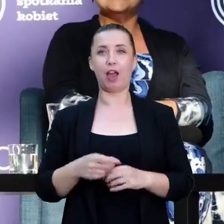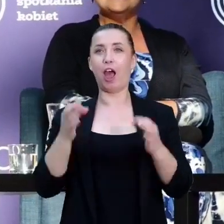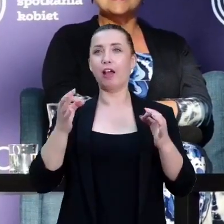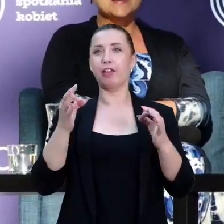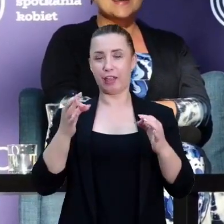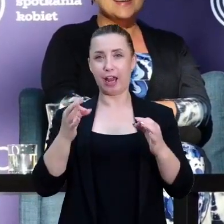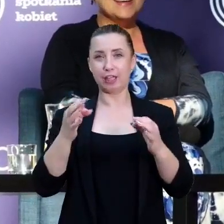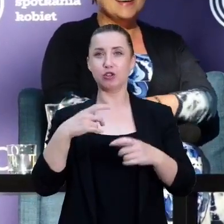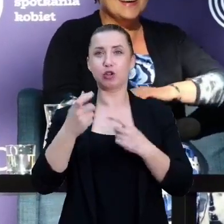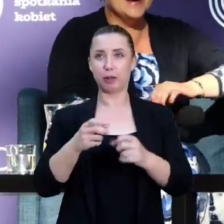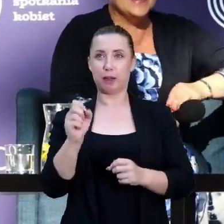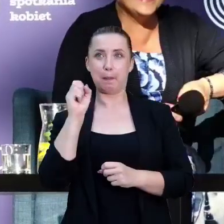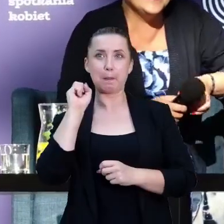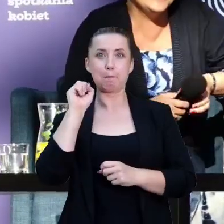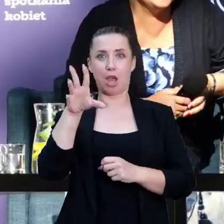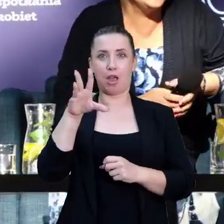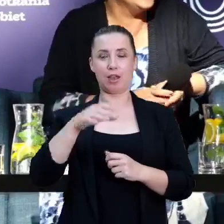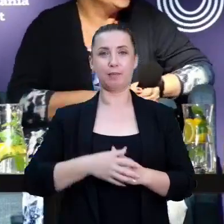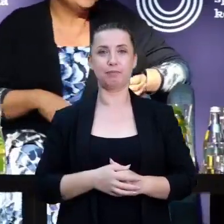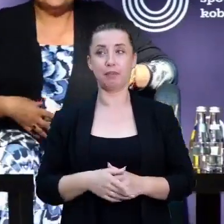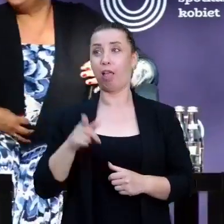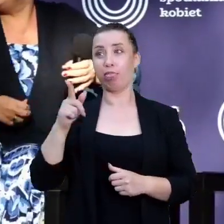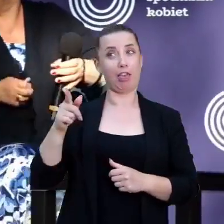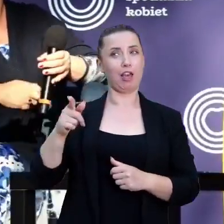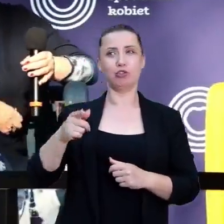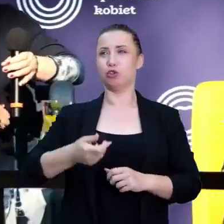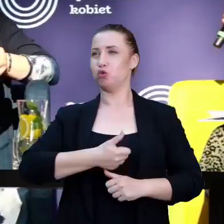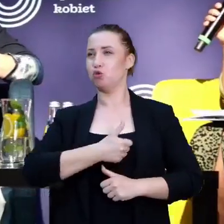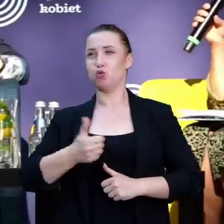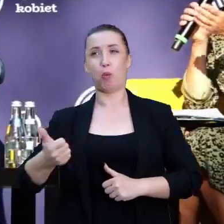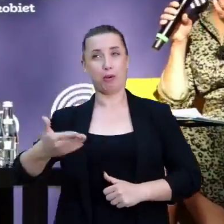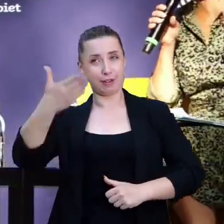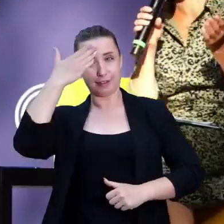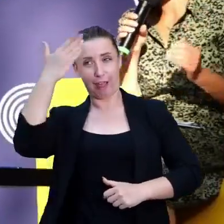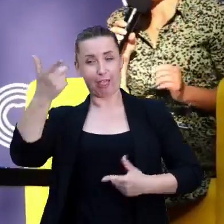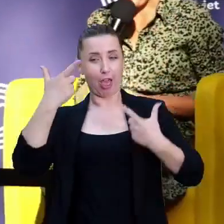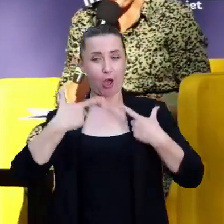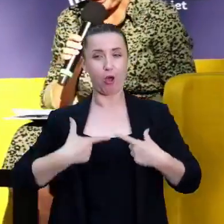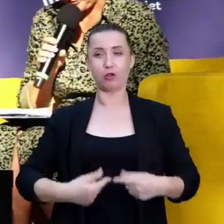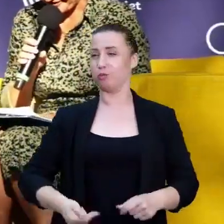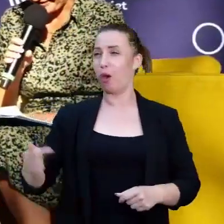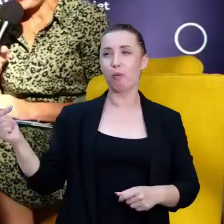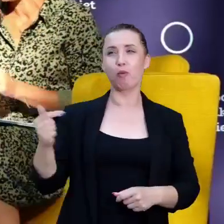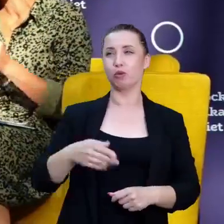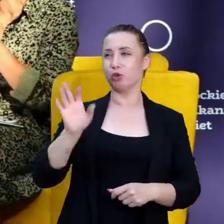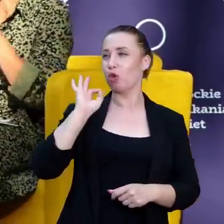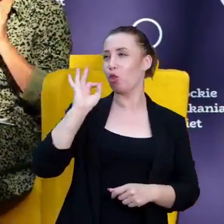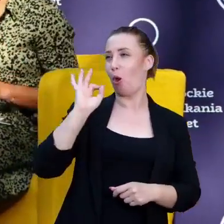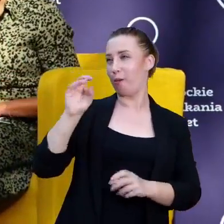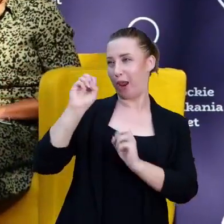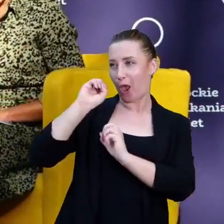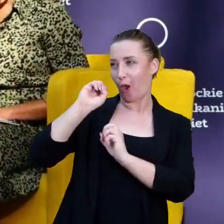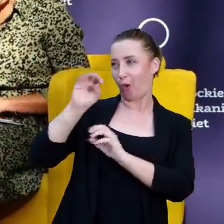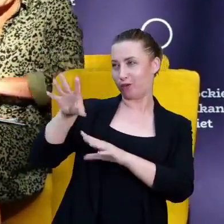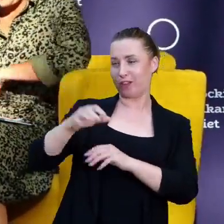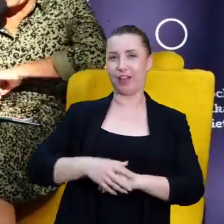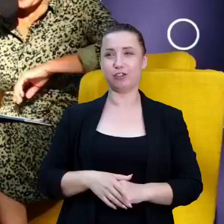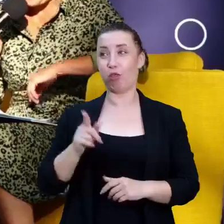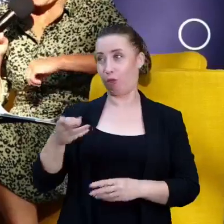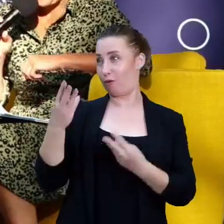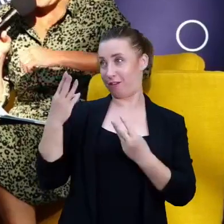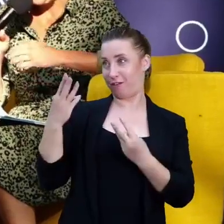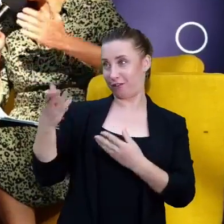zapalili nam lampę. No słuchaj, jesteś wielką gwiazdą, więc musisz być jakby dobrze oświetlona i myślę, że to